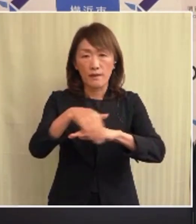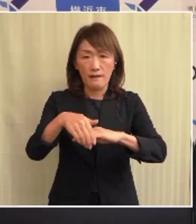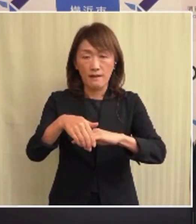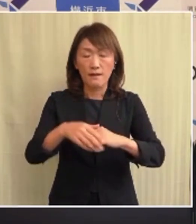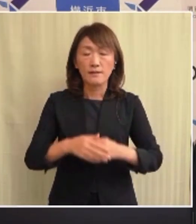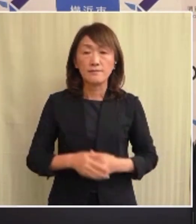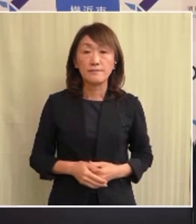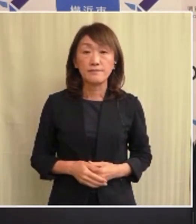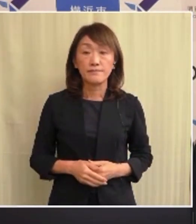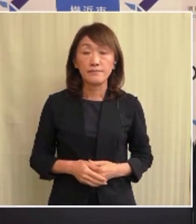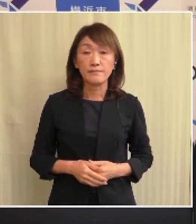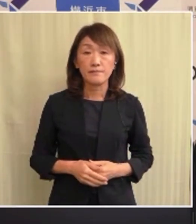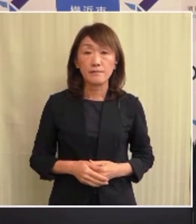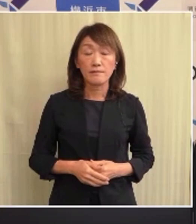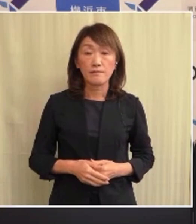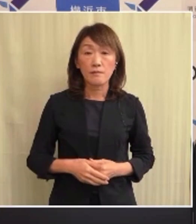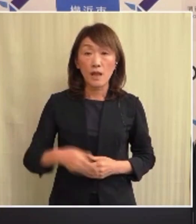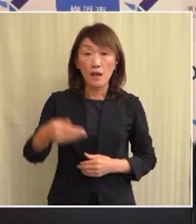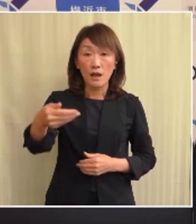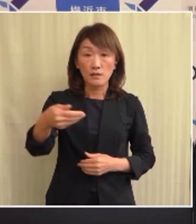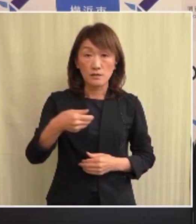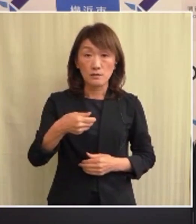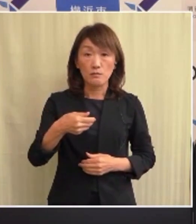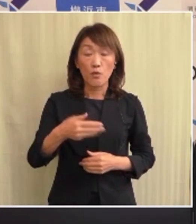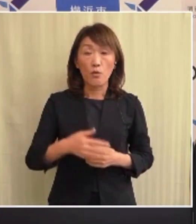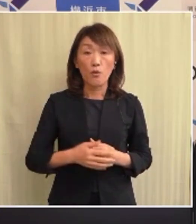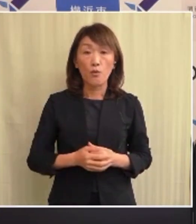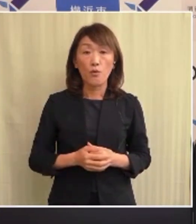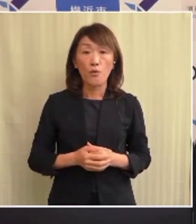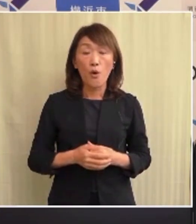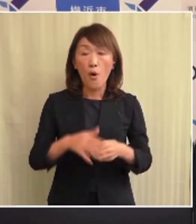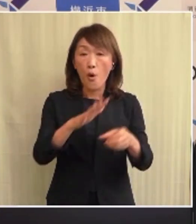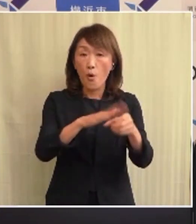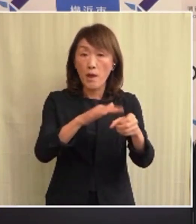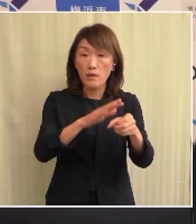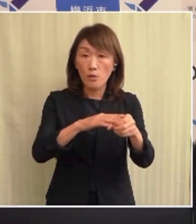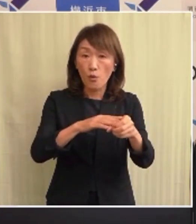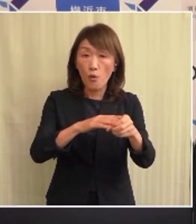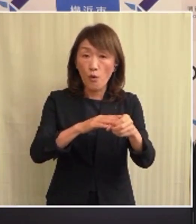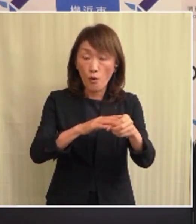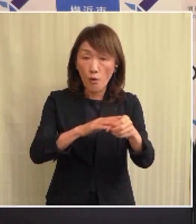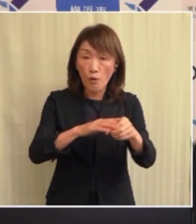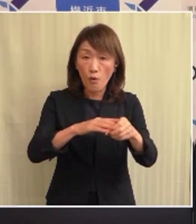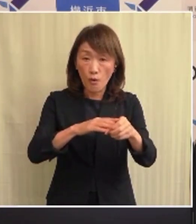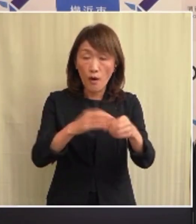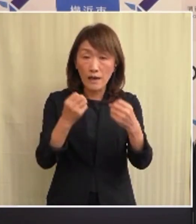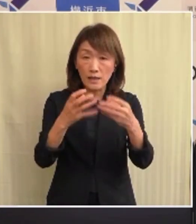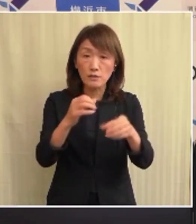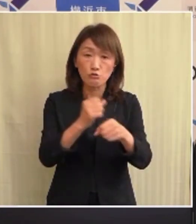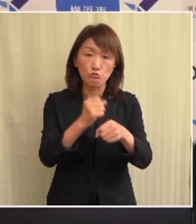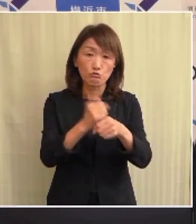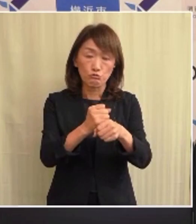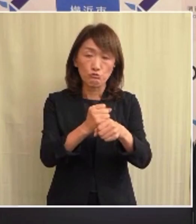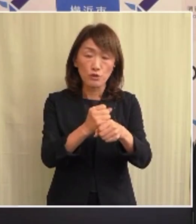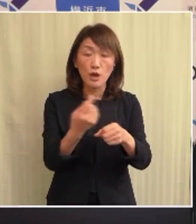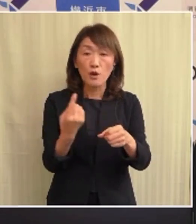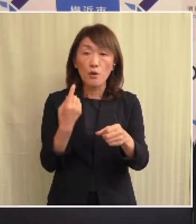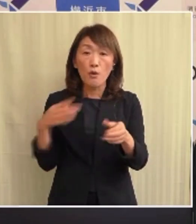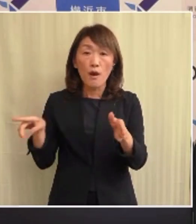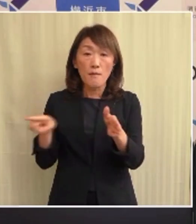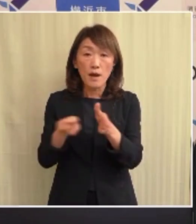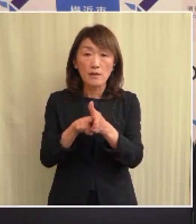はい、続いて佐賀社長にお聞きしたいんですけども、もともとそのお弁当の開発等ですと、これまでも商品開発、